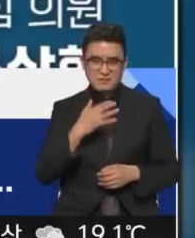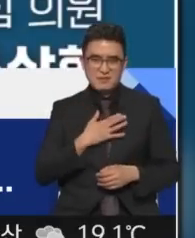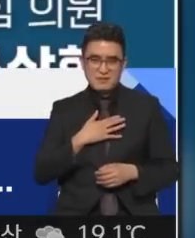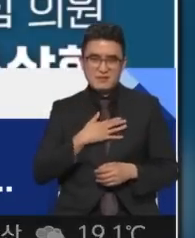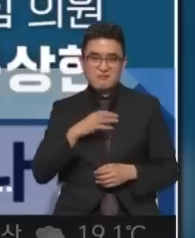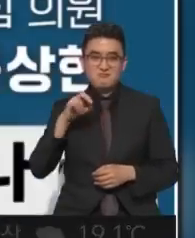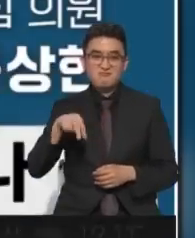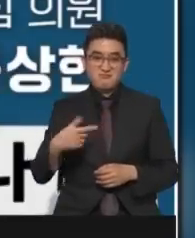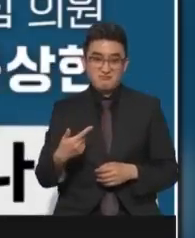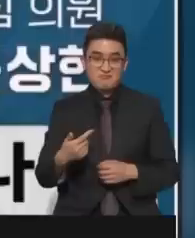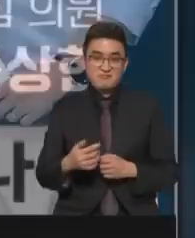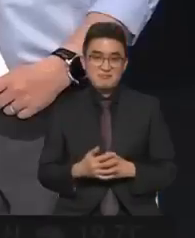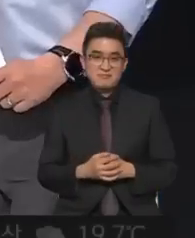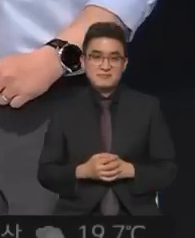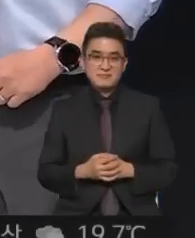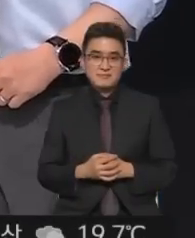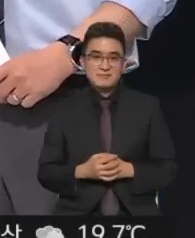아니냐.